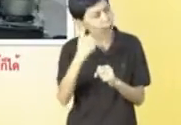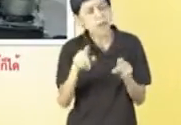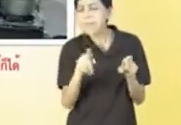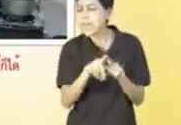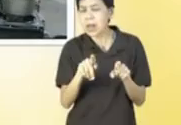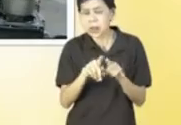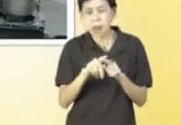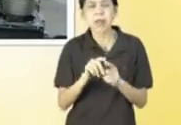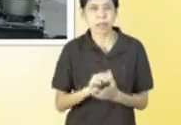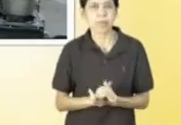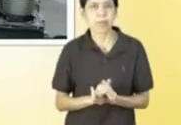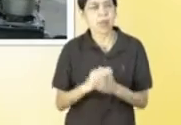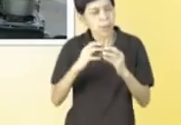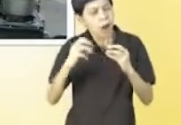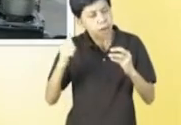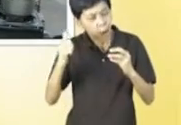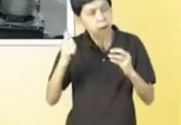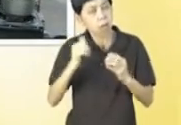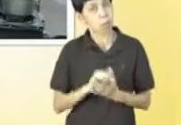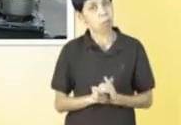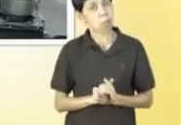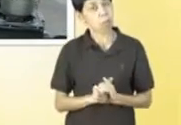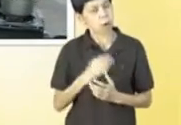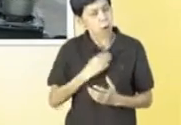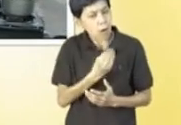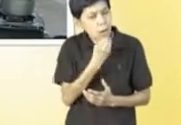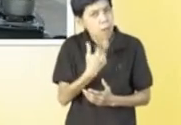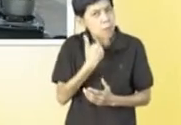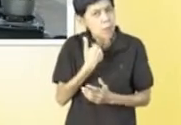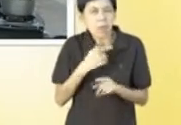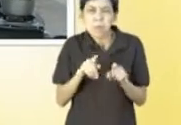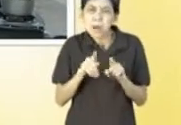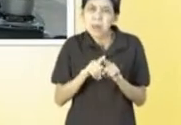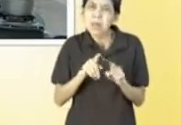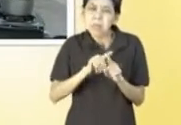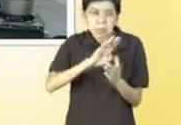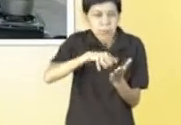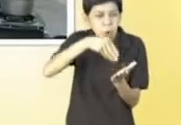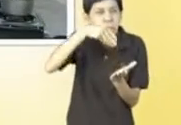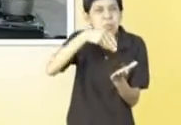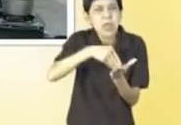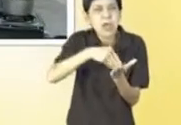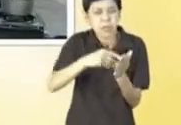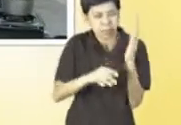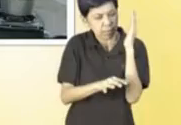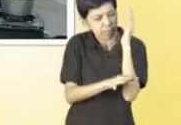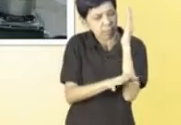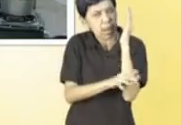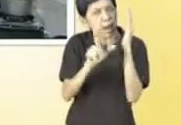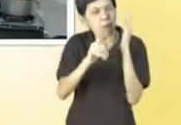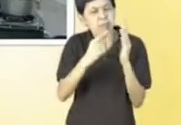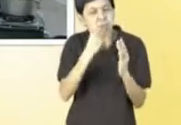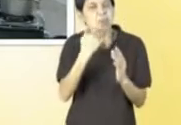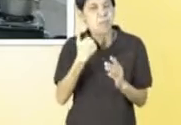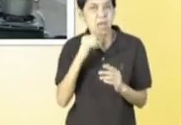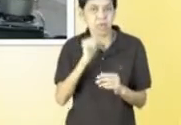กันเนี่ยครับมะระก็ได้ครับ เท่าที่เคยรับประทานจะมีรสชาติคล้ายๆขนมจีนน้ำยาเพราะมันมีกลิ่นกระชายด้วย กลิ่นกระชายฮะเพราะพวก